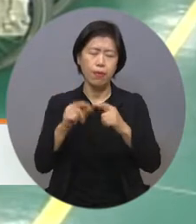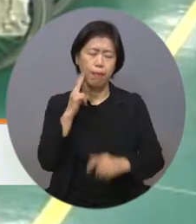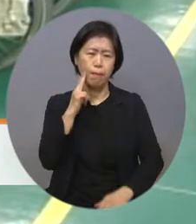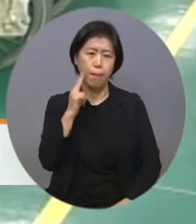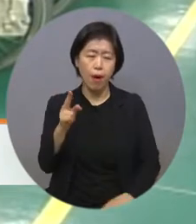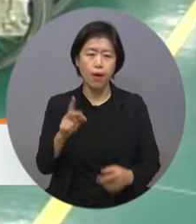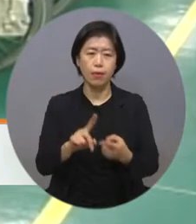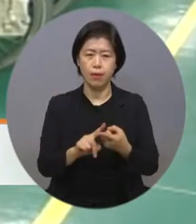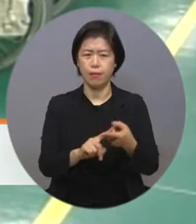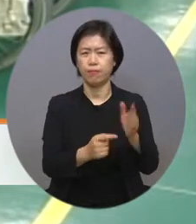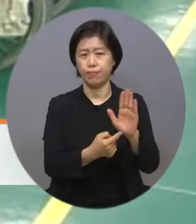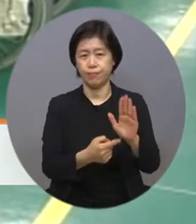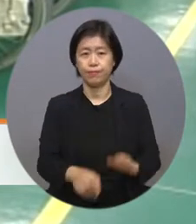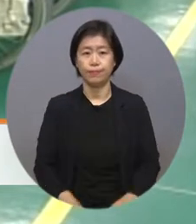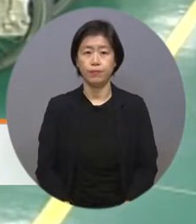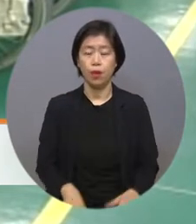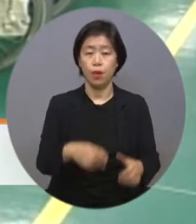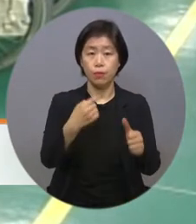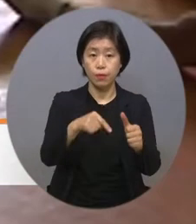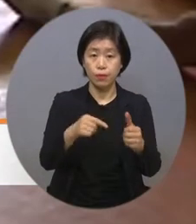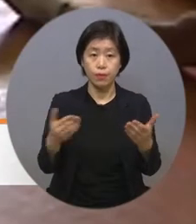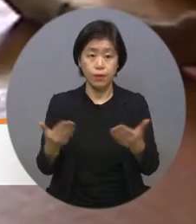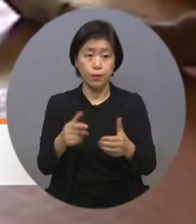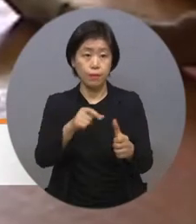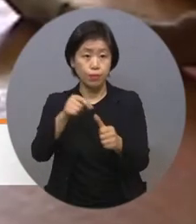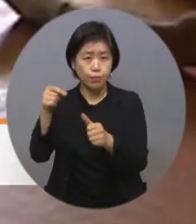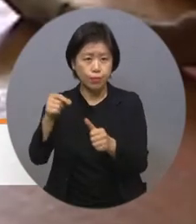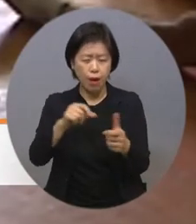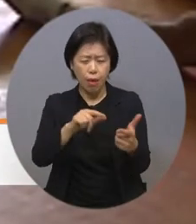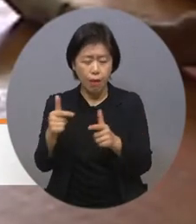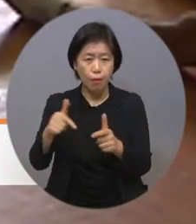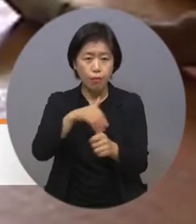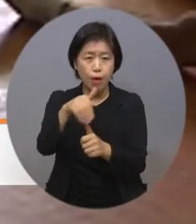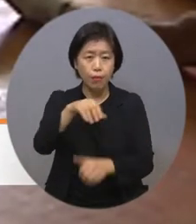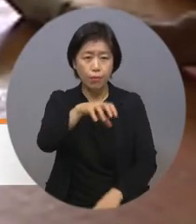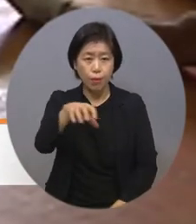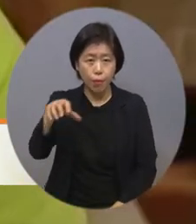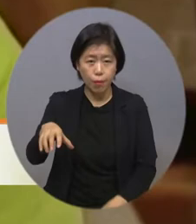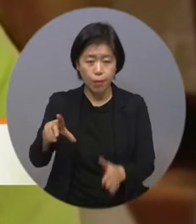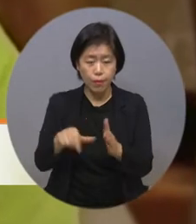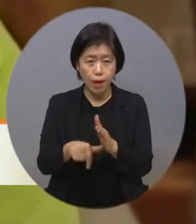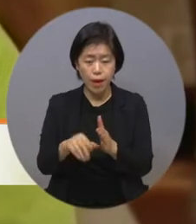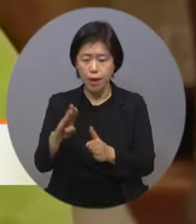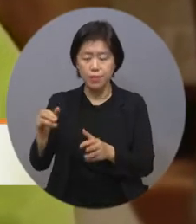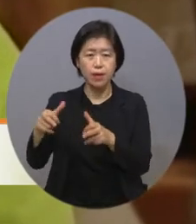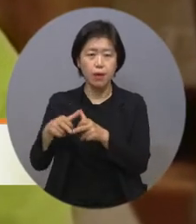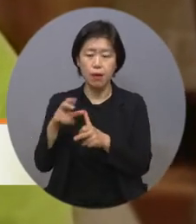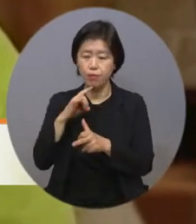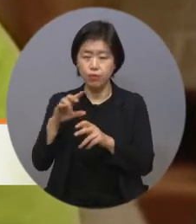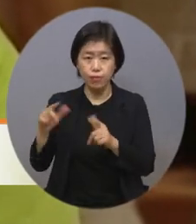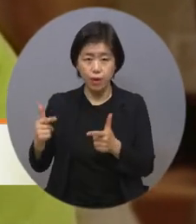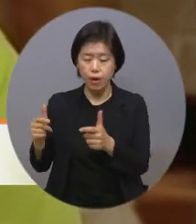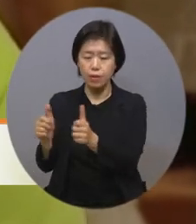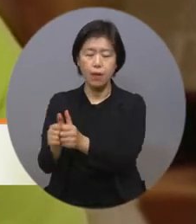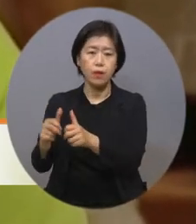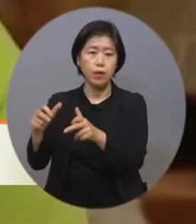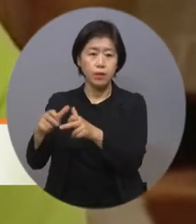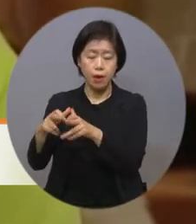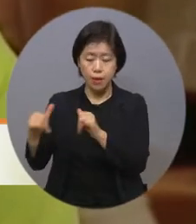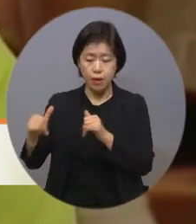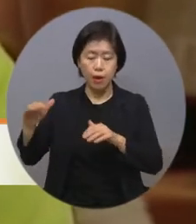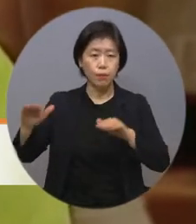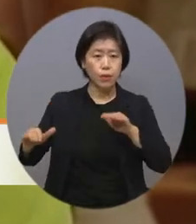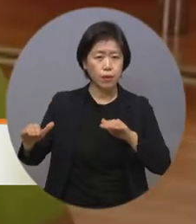지적해왔습니다. 교육과 고용 등 다양한 분야에서 비장애인뿐만 아닌 남성장애인에 비해서도 사회적